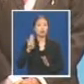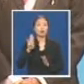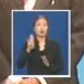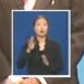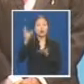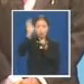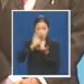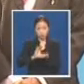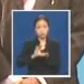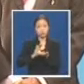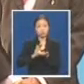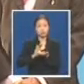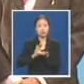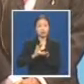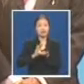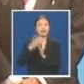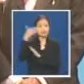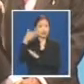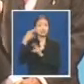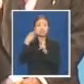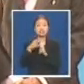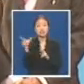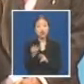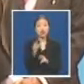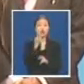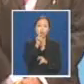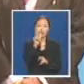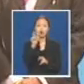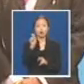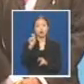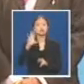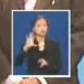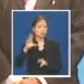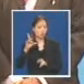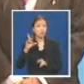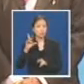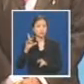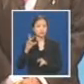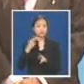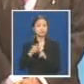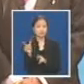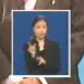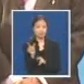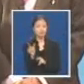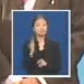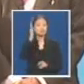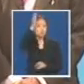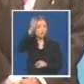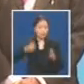ออมแห่งชาติหรือกอช.ซึ่งต่อไปก็คือจะเปิดโอกาสให้พี่น้องประชาชนทั่วประเทศ